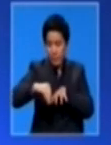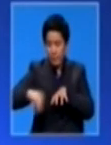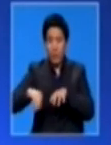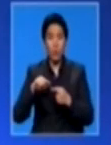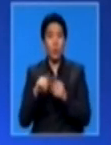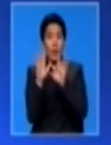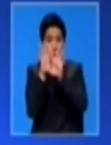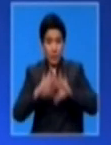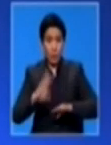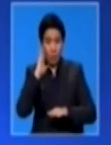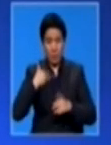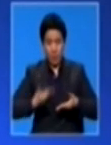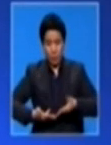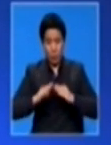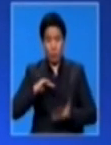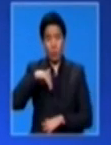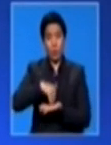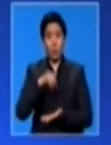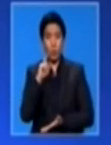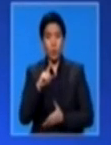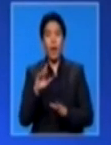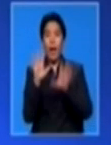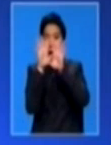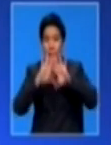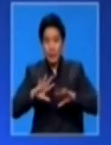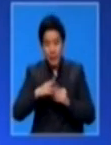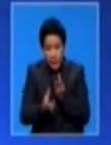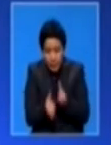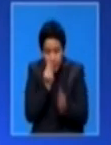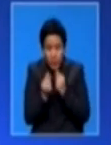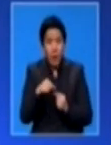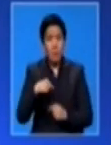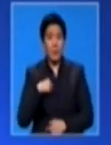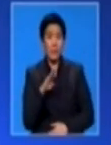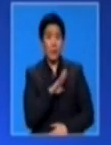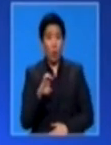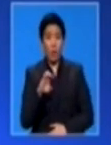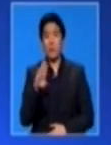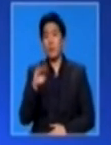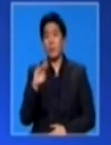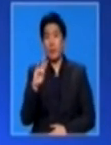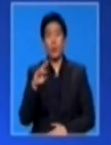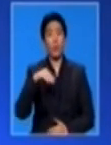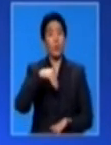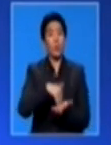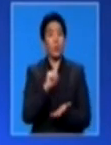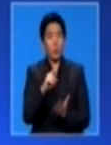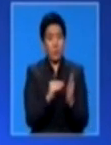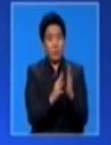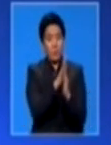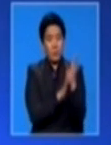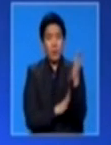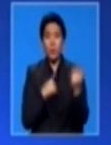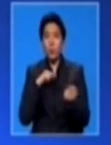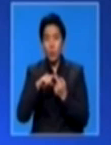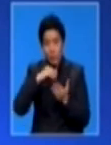จะมีการจัดตั้งศูนย์อาเซียนศึกษาจำนวน447ศูนย์ทั่วประเทศเพื่อจะพัฒนาคุณภาพการศึกษาในระ